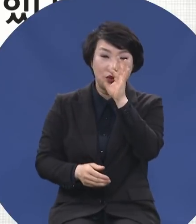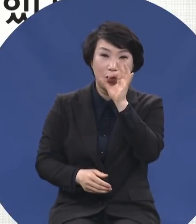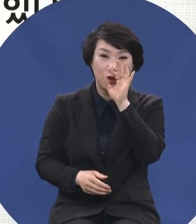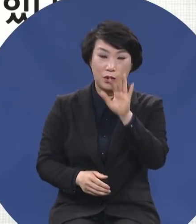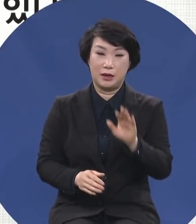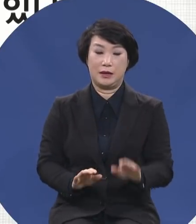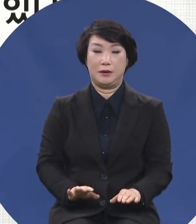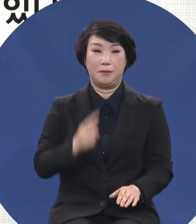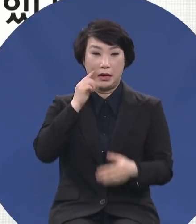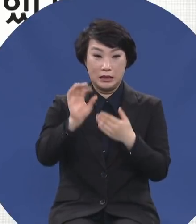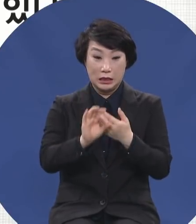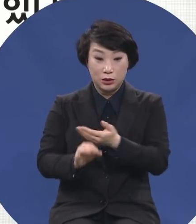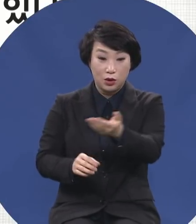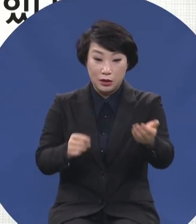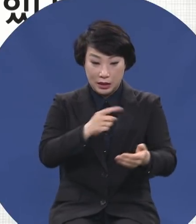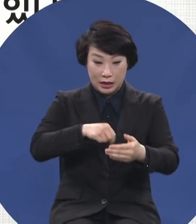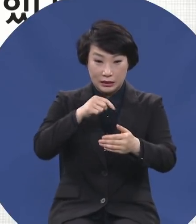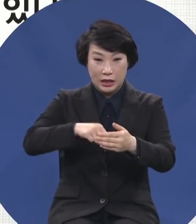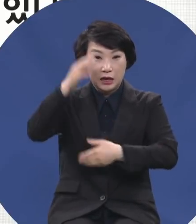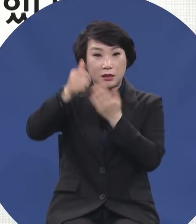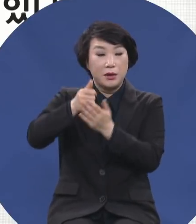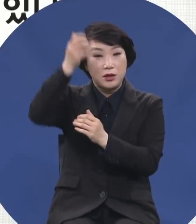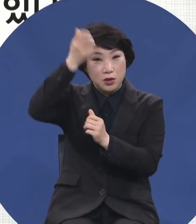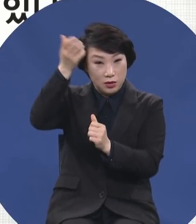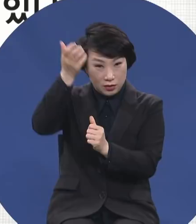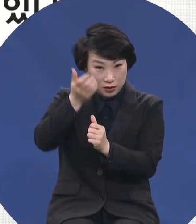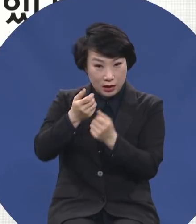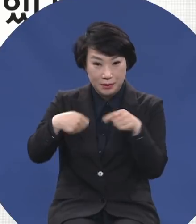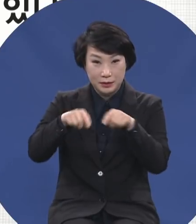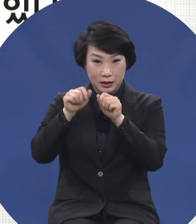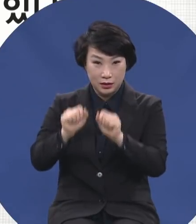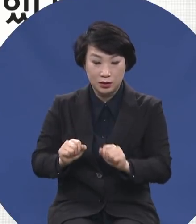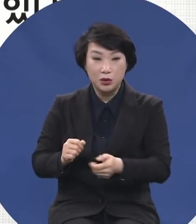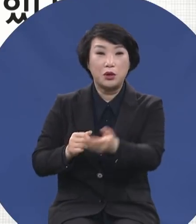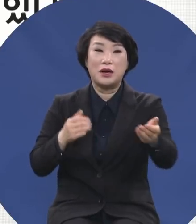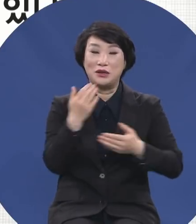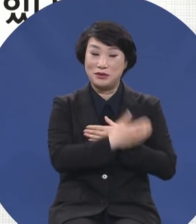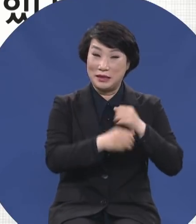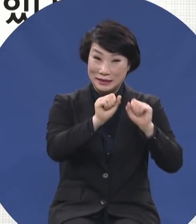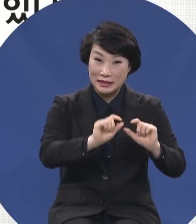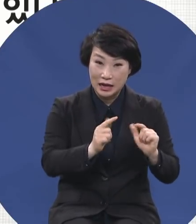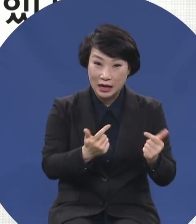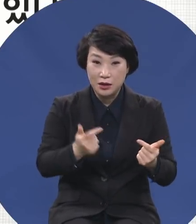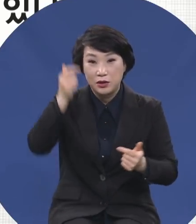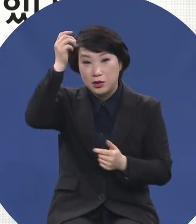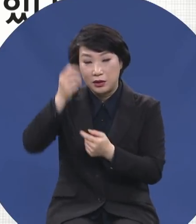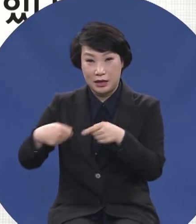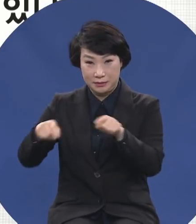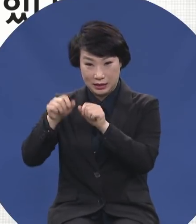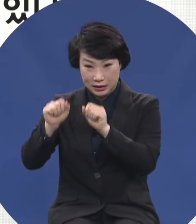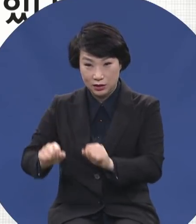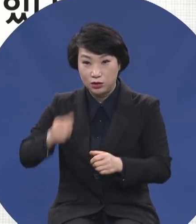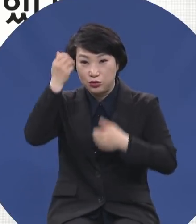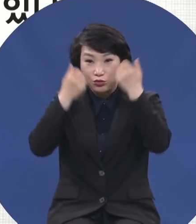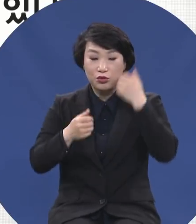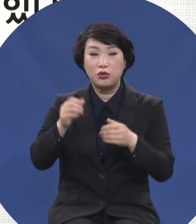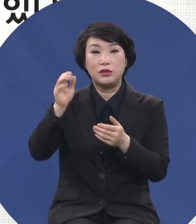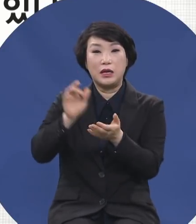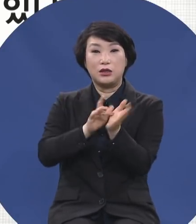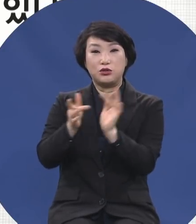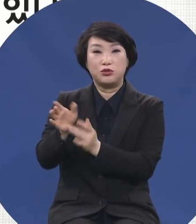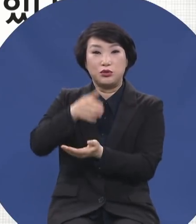없느니라. 만일 너희 속에 하나님의 영이 거하시면 너희가 육신에 있지 아니하고 영에 있나니 누구든지 그리스도의